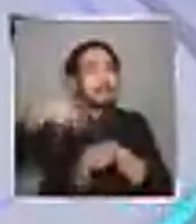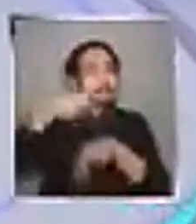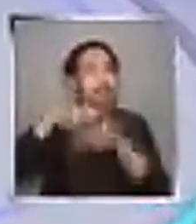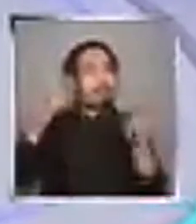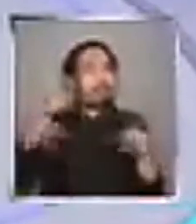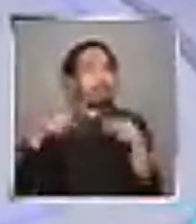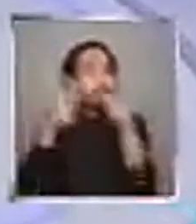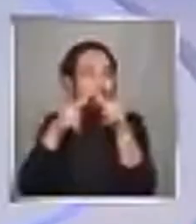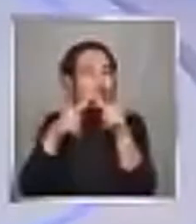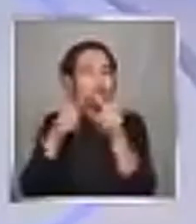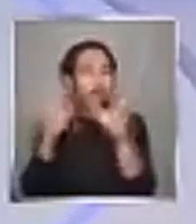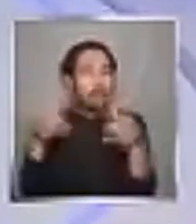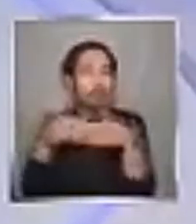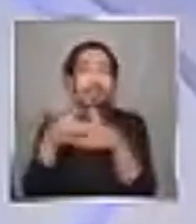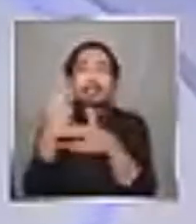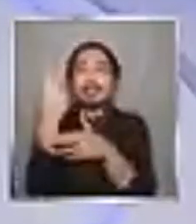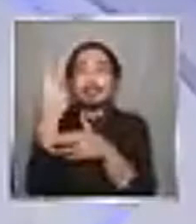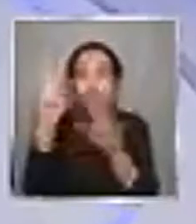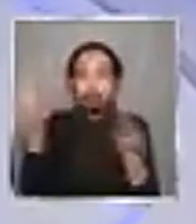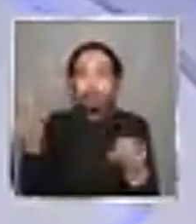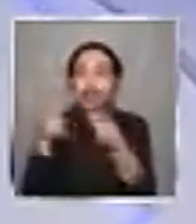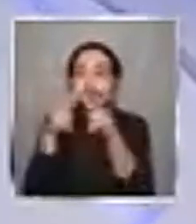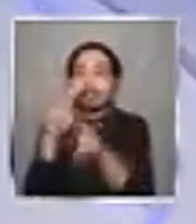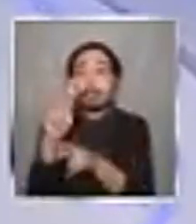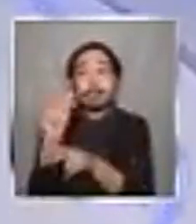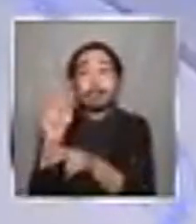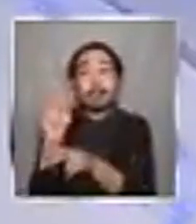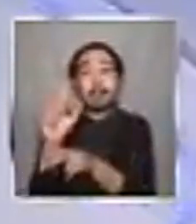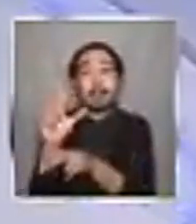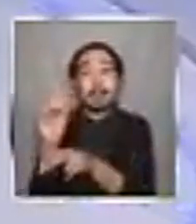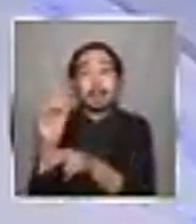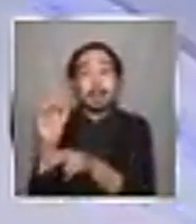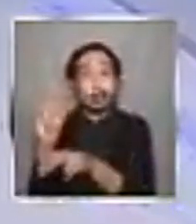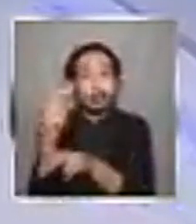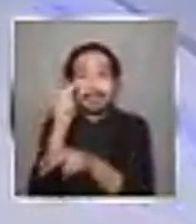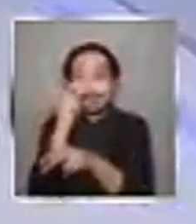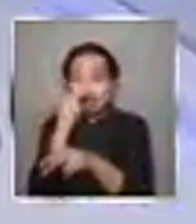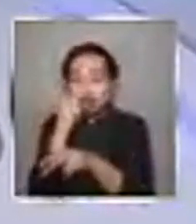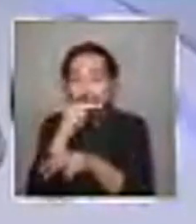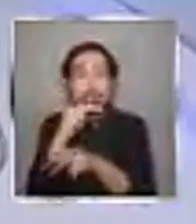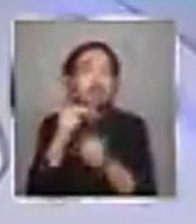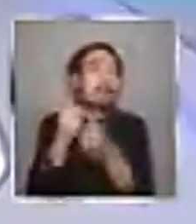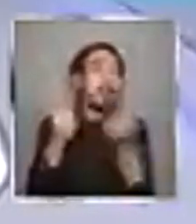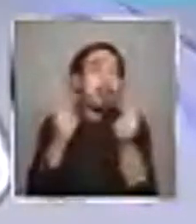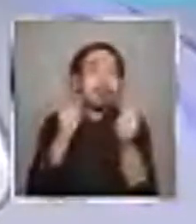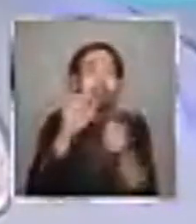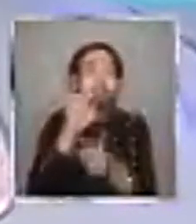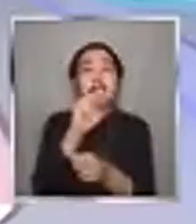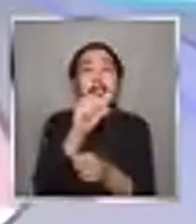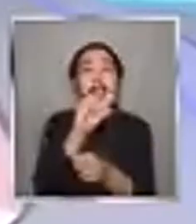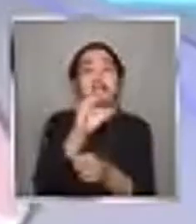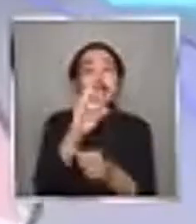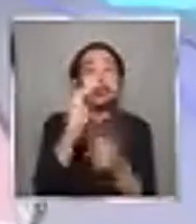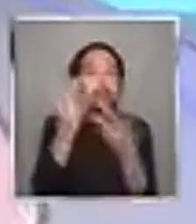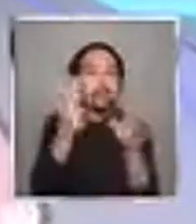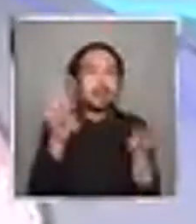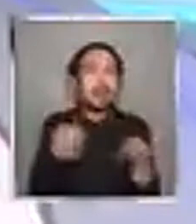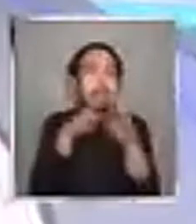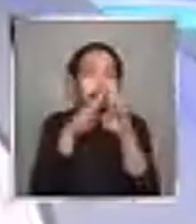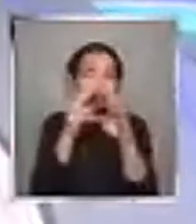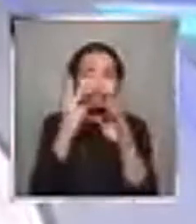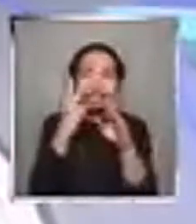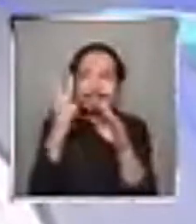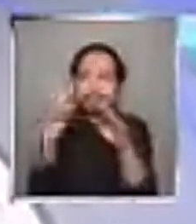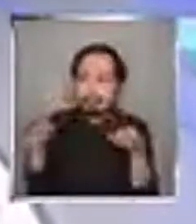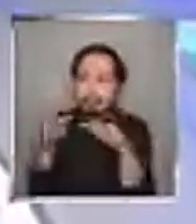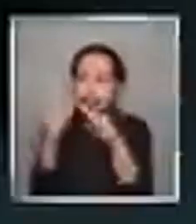bansa, ang Bulkang Kanlaon sa Negros at Bulkang Mayon sa Albay, na pareho pong nagbuga ng puting usok.